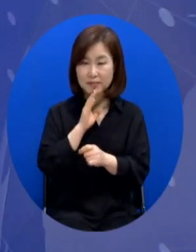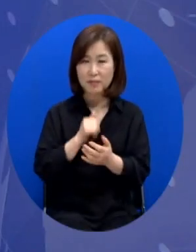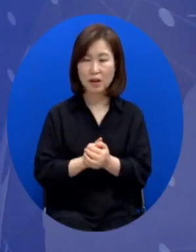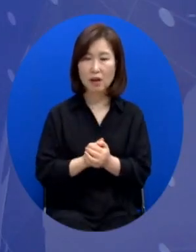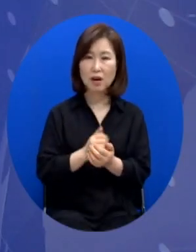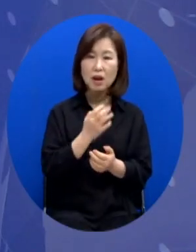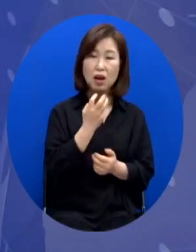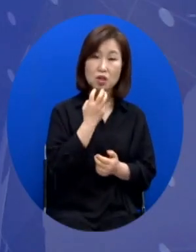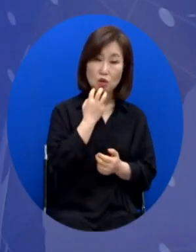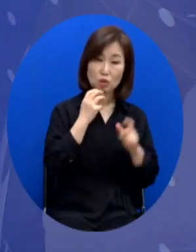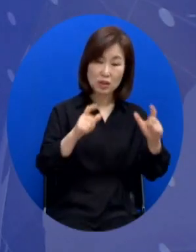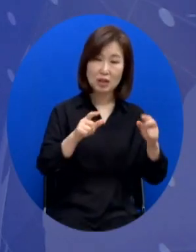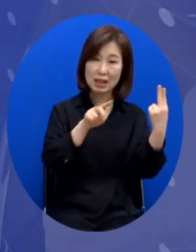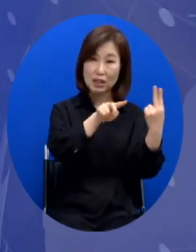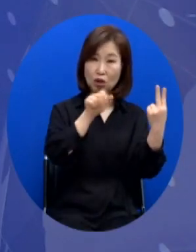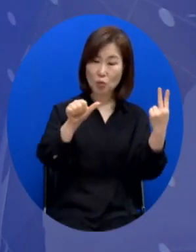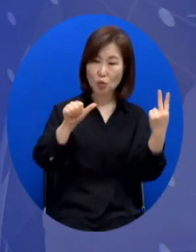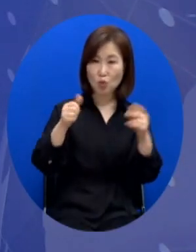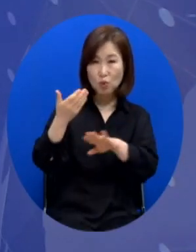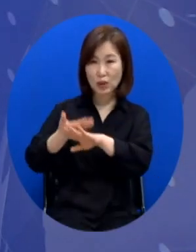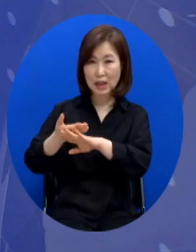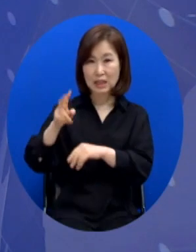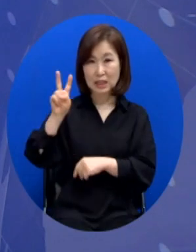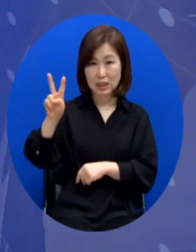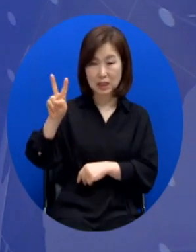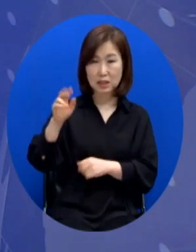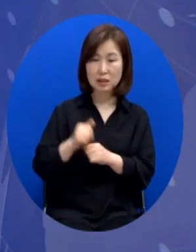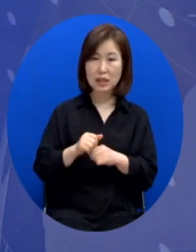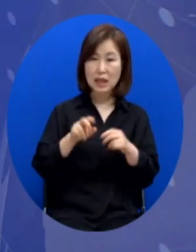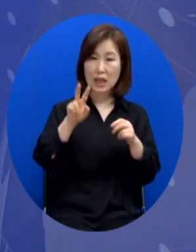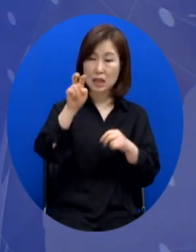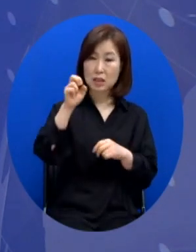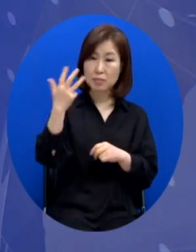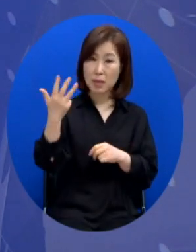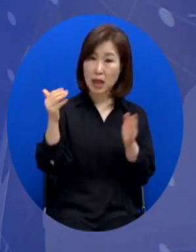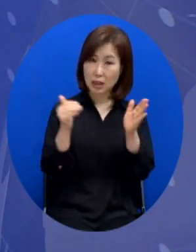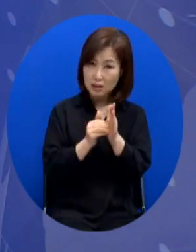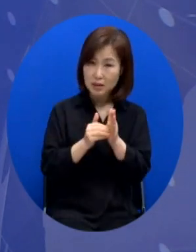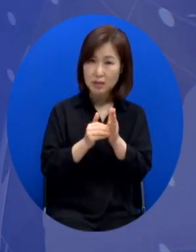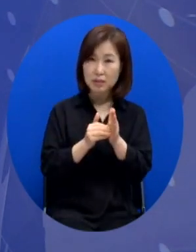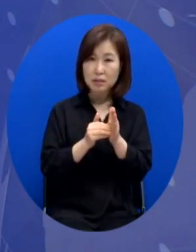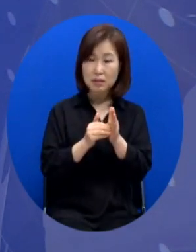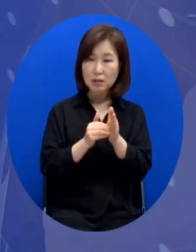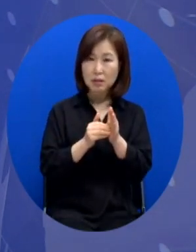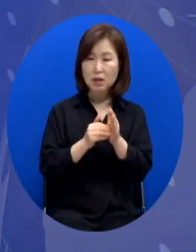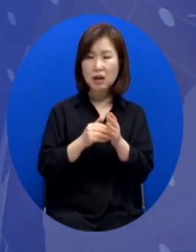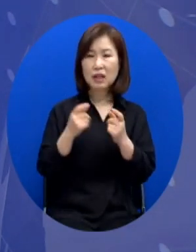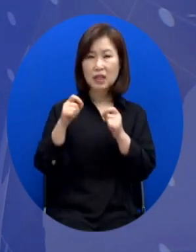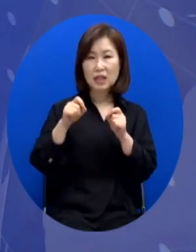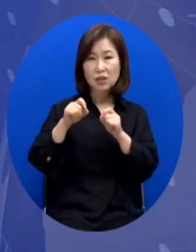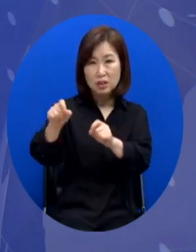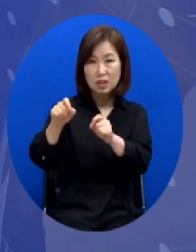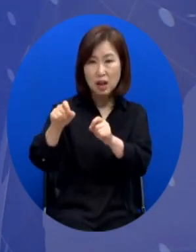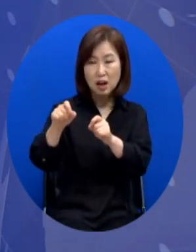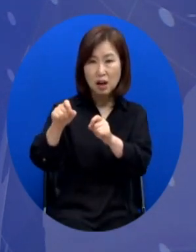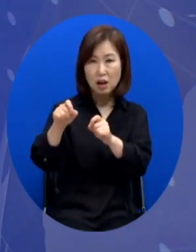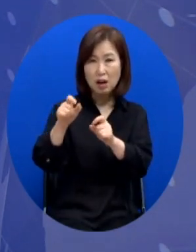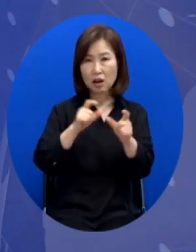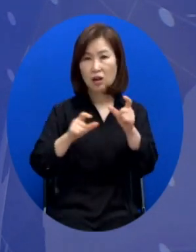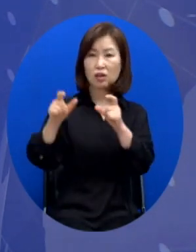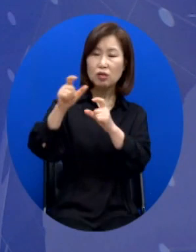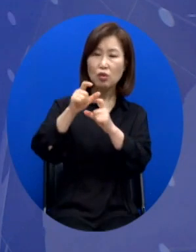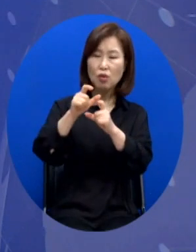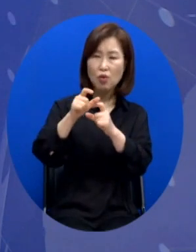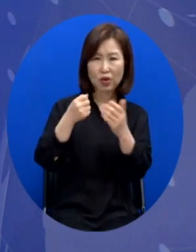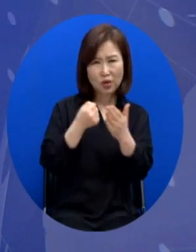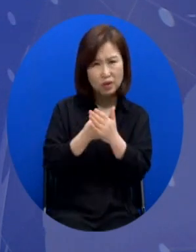수도권의 2.5단계, 비수도권의 2단계가 28일에 끝나는 만큼 이들 조치의 연장이나 추가 격상을 결정해야